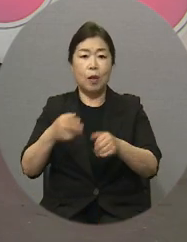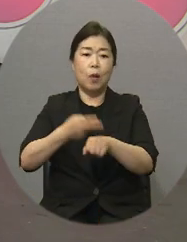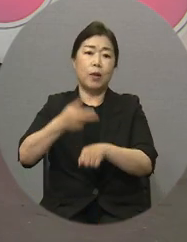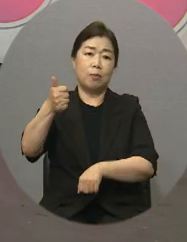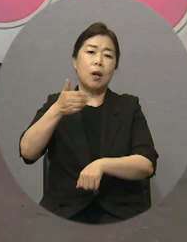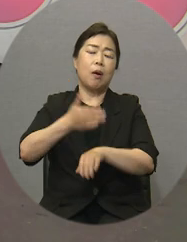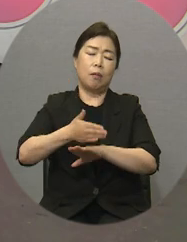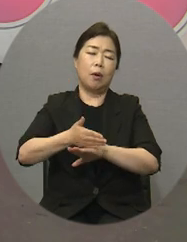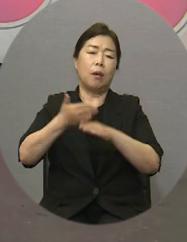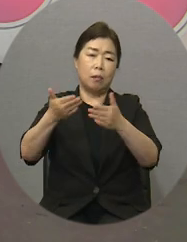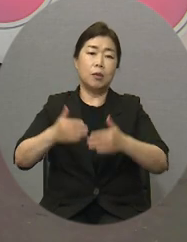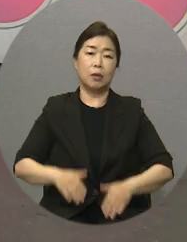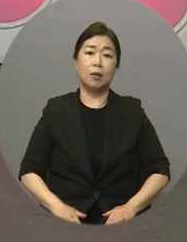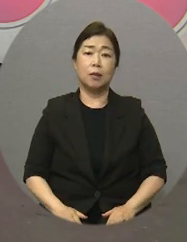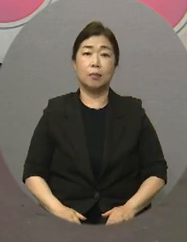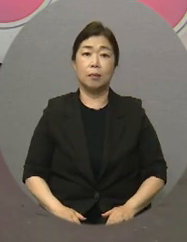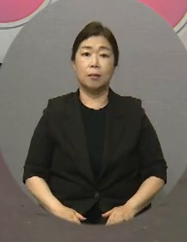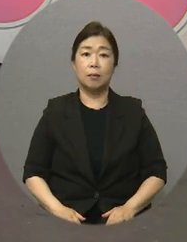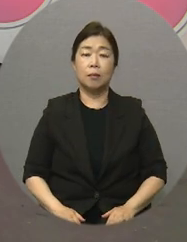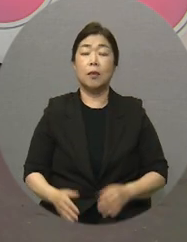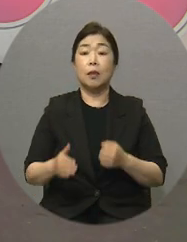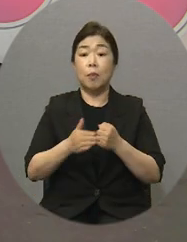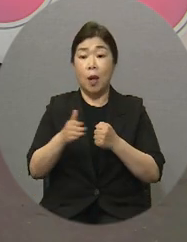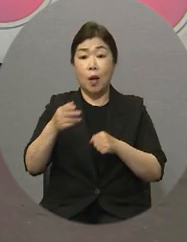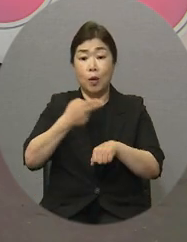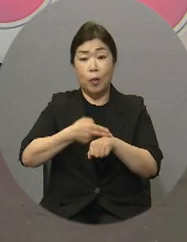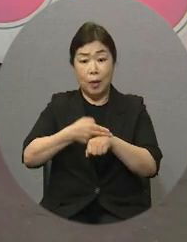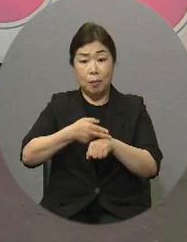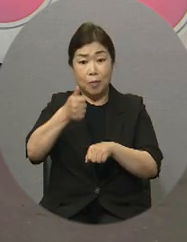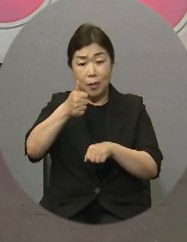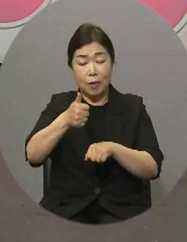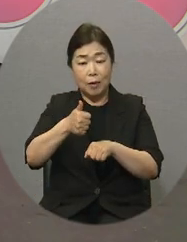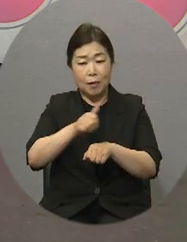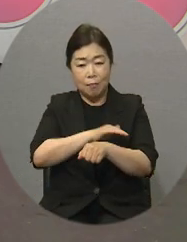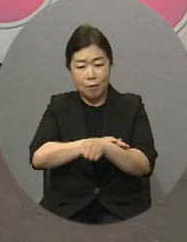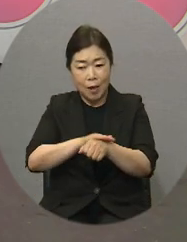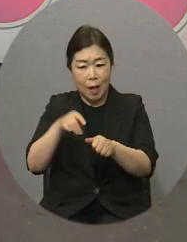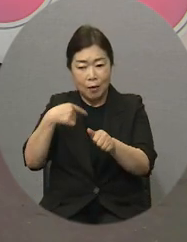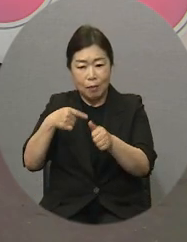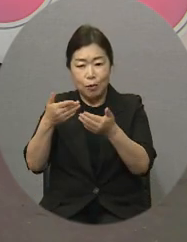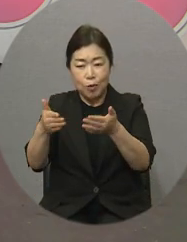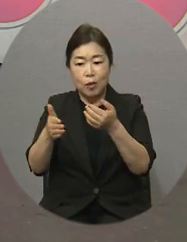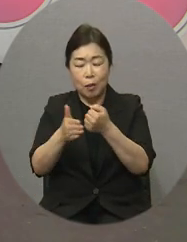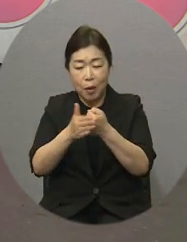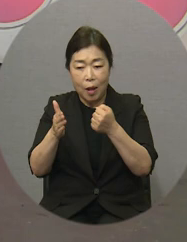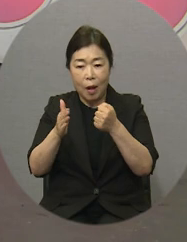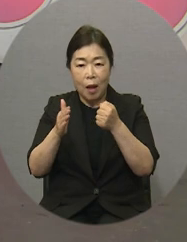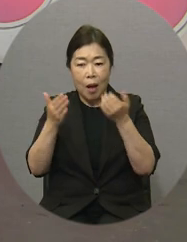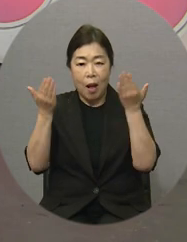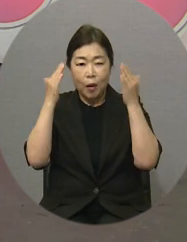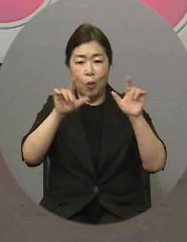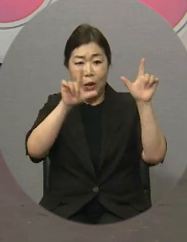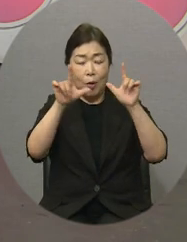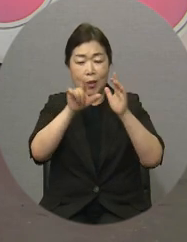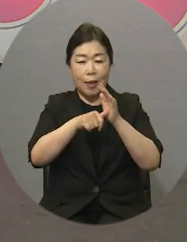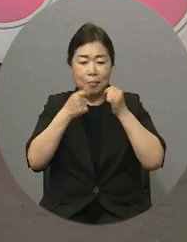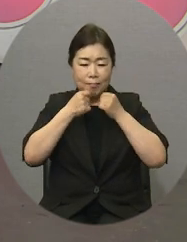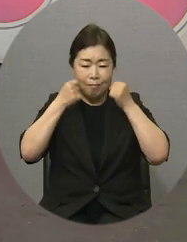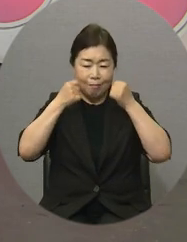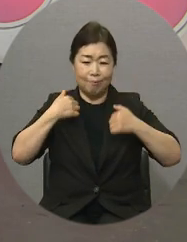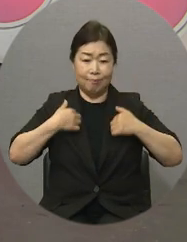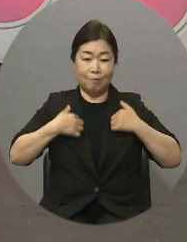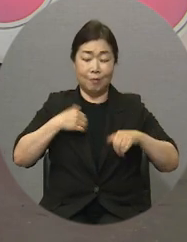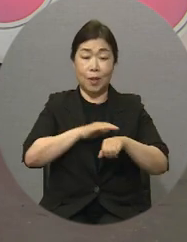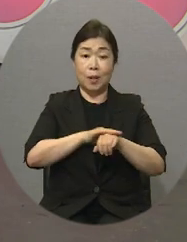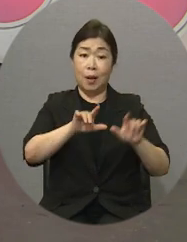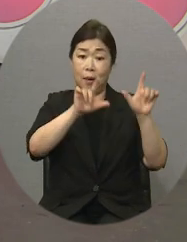감사했습니다. 그런 선생님 덕에 우리 딸 아이가 턱박한 학교 생활에서도 아주 즐거움을 찾으며 잘